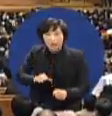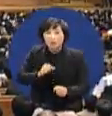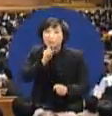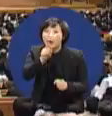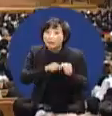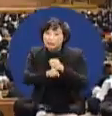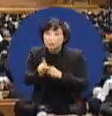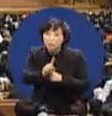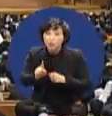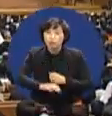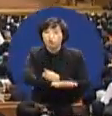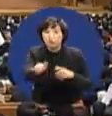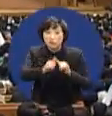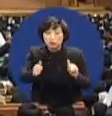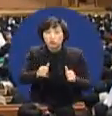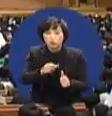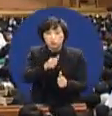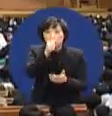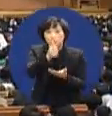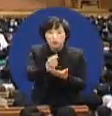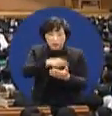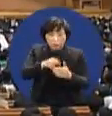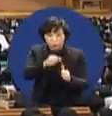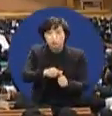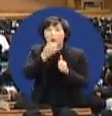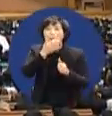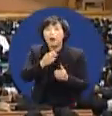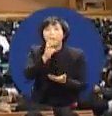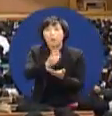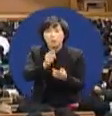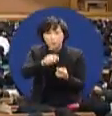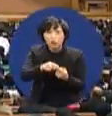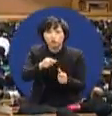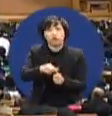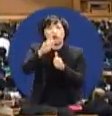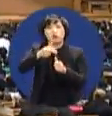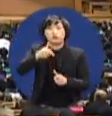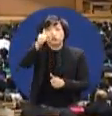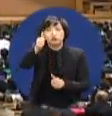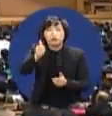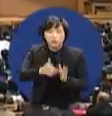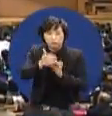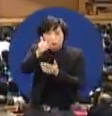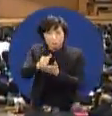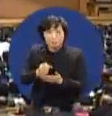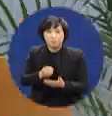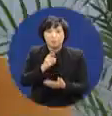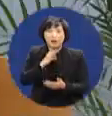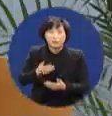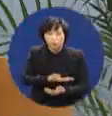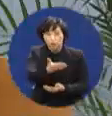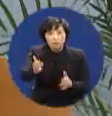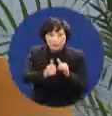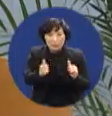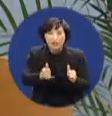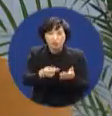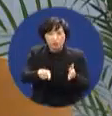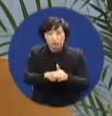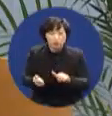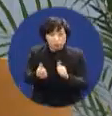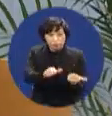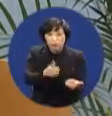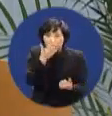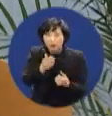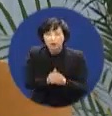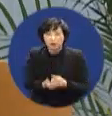위한 합법적인 구세주다. 이분만이 너희를 위해 죽을 수 있고 이분만이 너희 죄값을